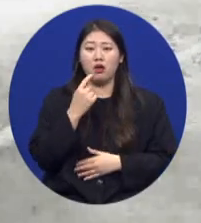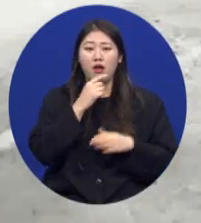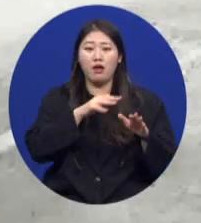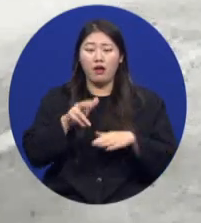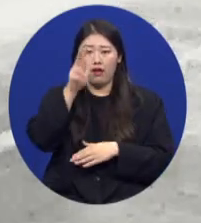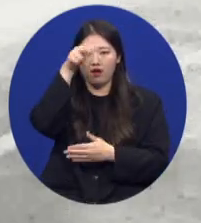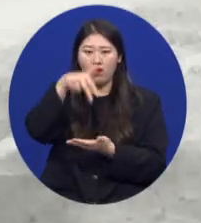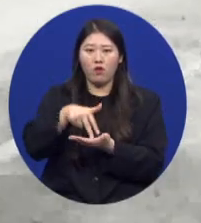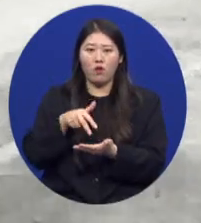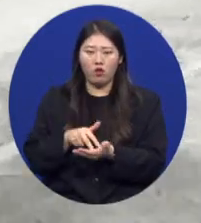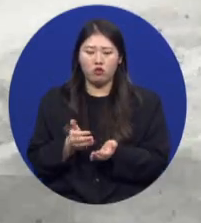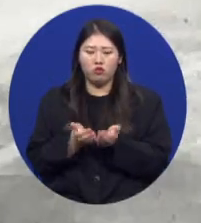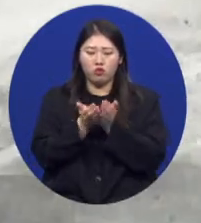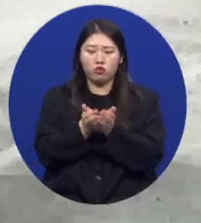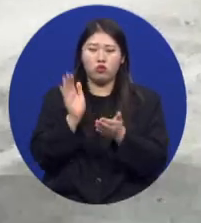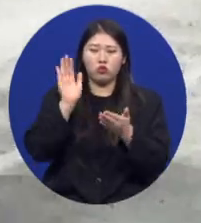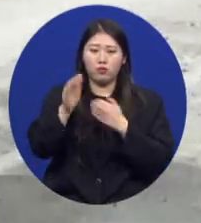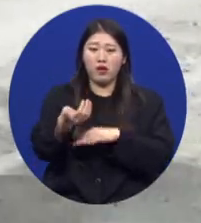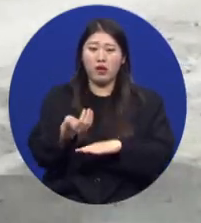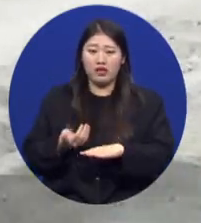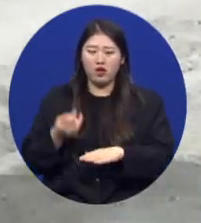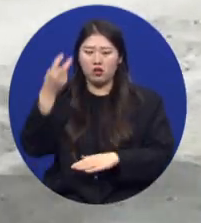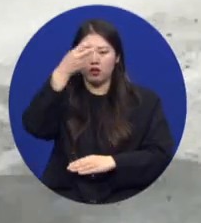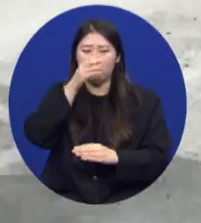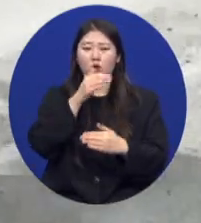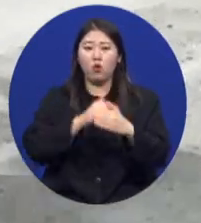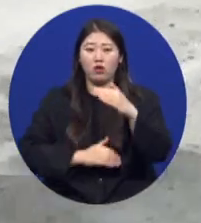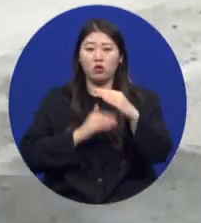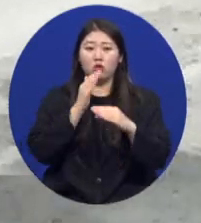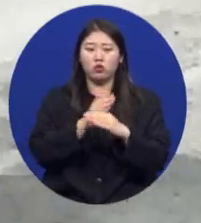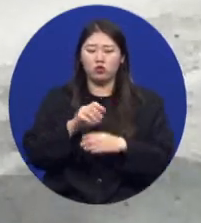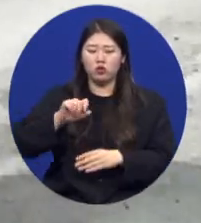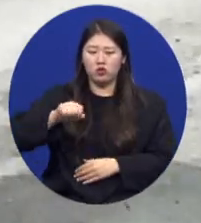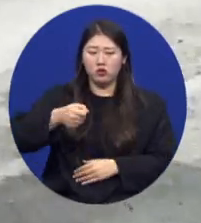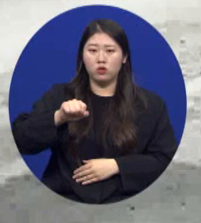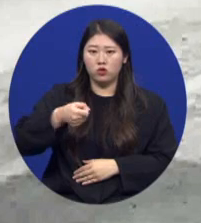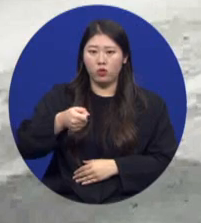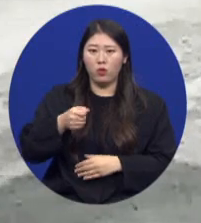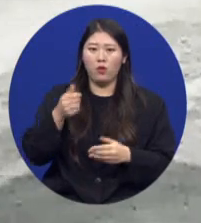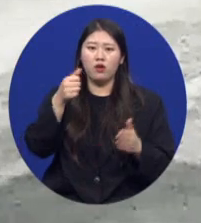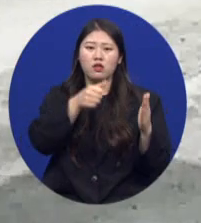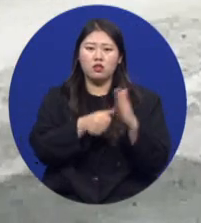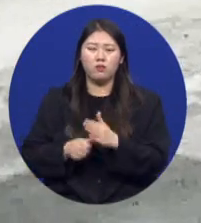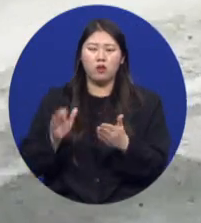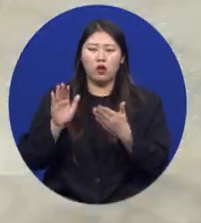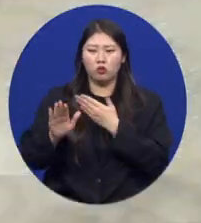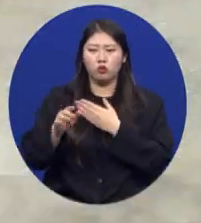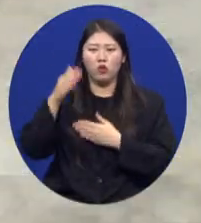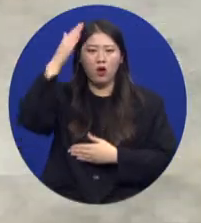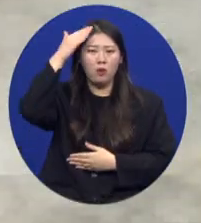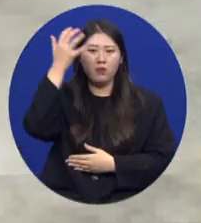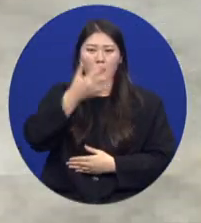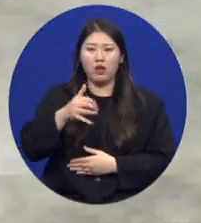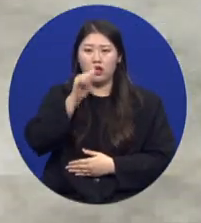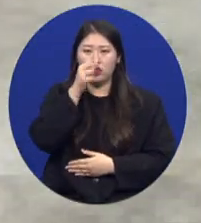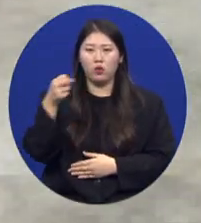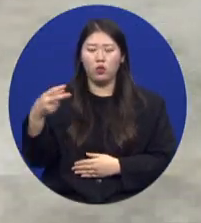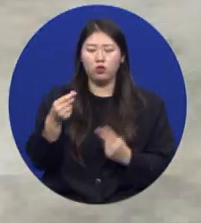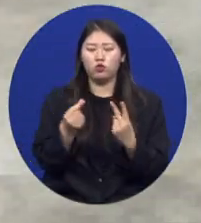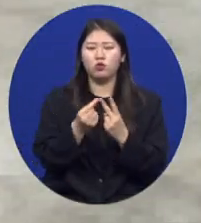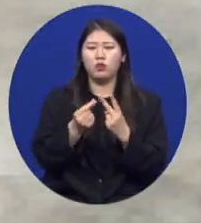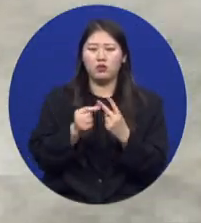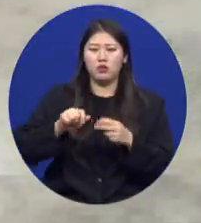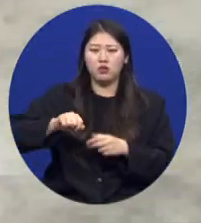출항을 앞두고 어선 점검 과정에서 첫 번째 시동이 실패하면서 검은 연기가 뿜어져 나왔고 두 번째 시동을